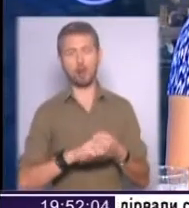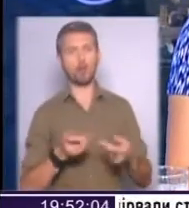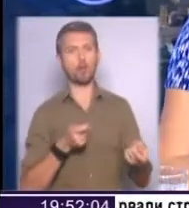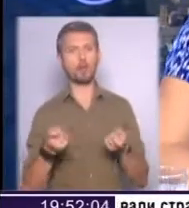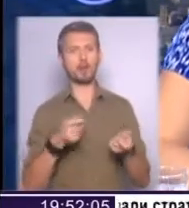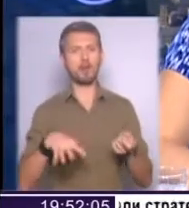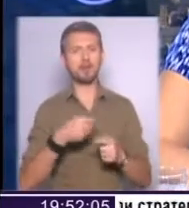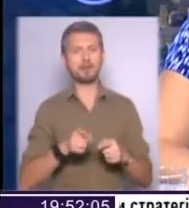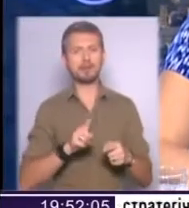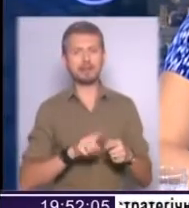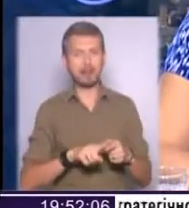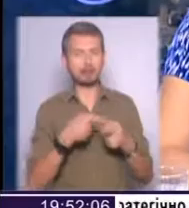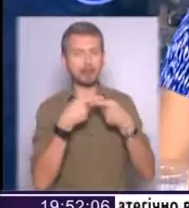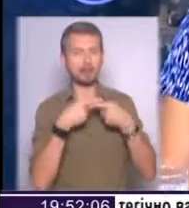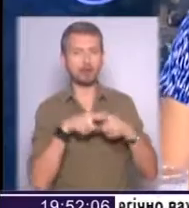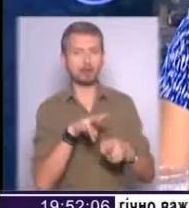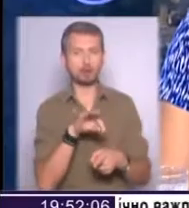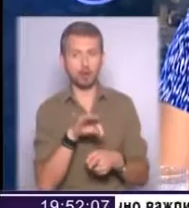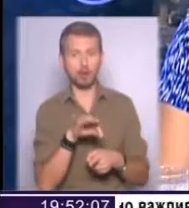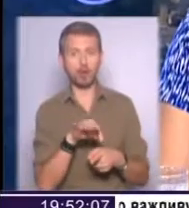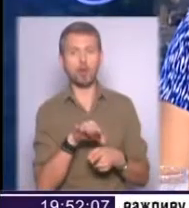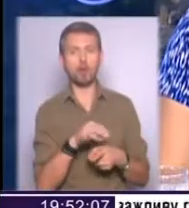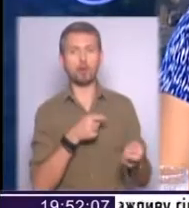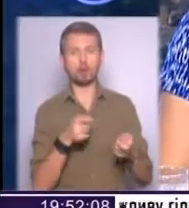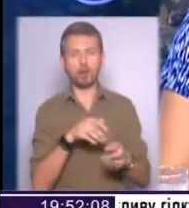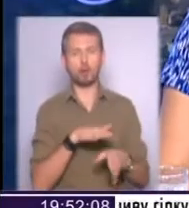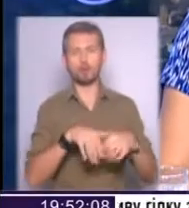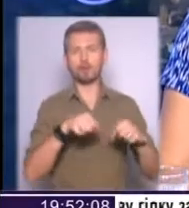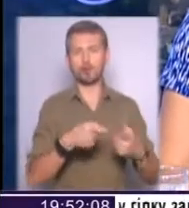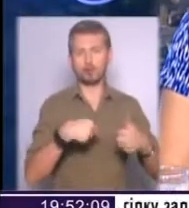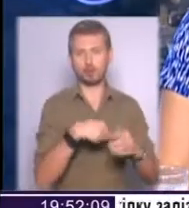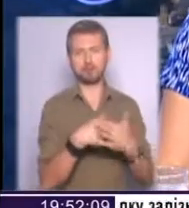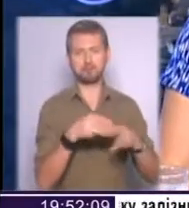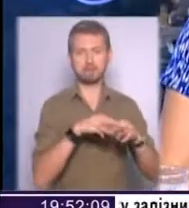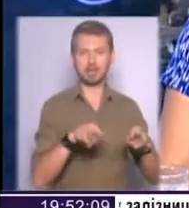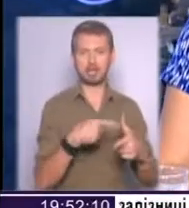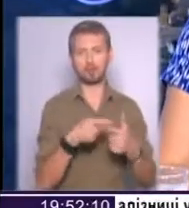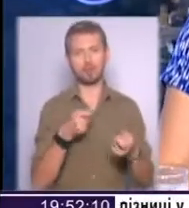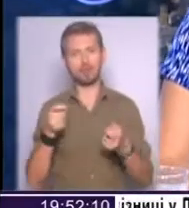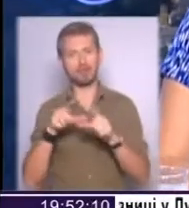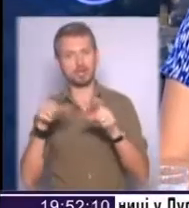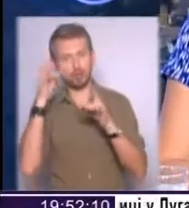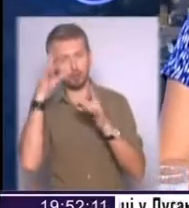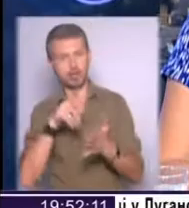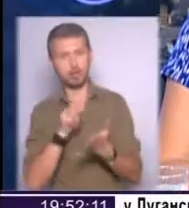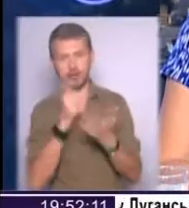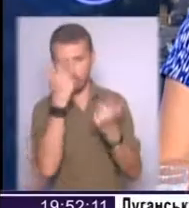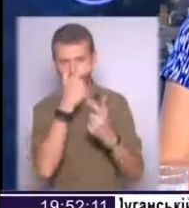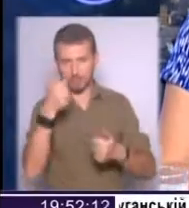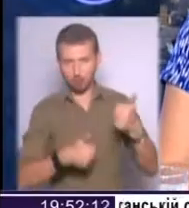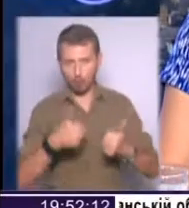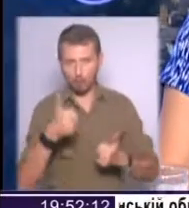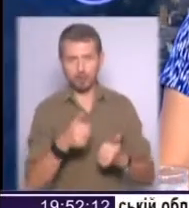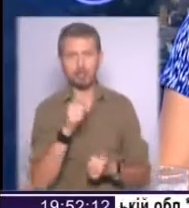цим процесом технологічно, управляє уповноважений орган. Тобто міністерство чи управління культури повинні оголосити конкурс.